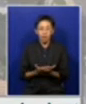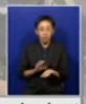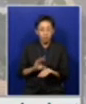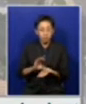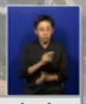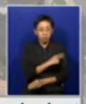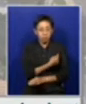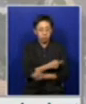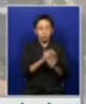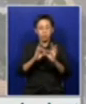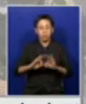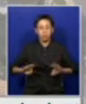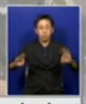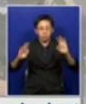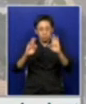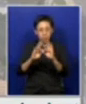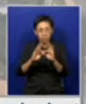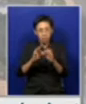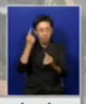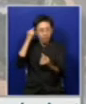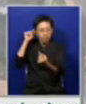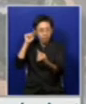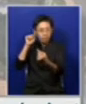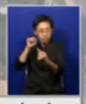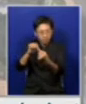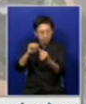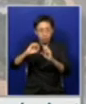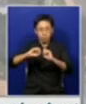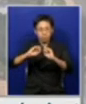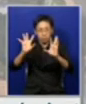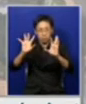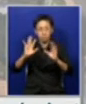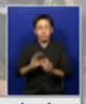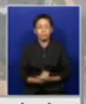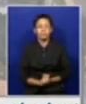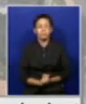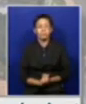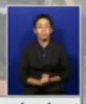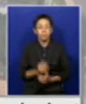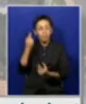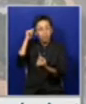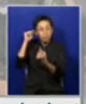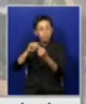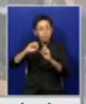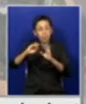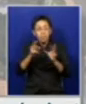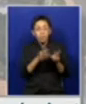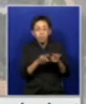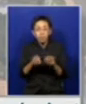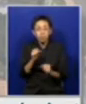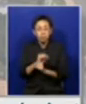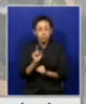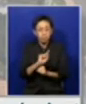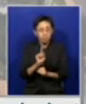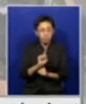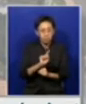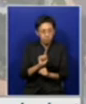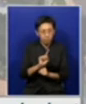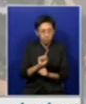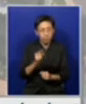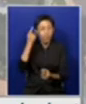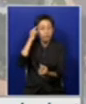ซึ่งเราต้องมีเป้าหมายที่ชัดเจนนะครับว่าเราจะทำยังไงนะครับซึ่งเป้าหม